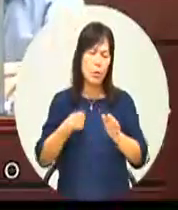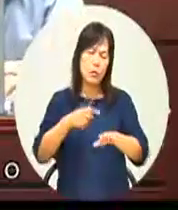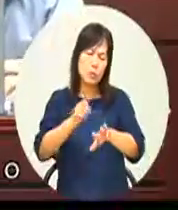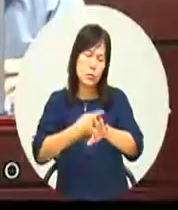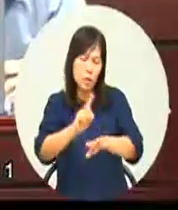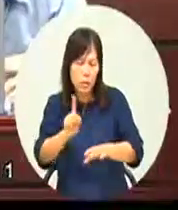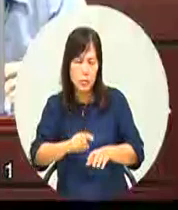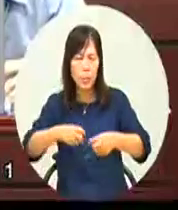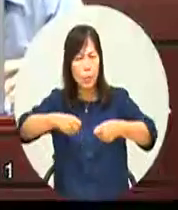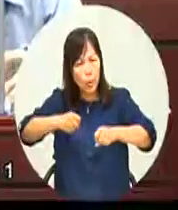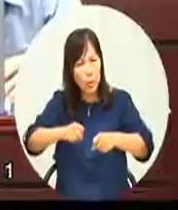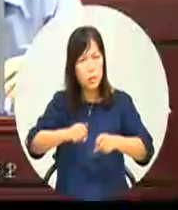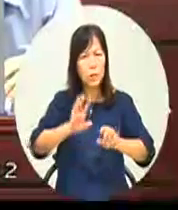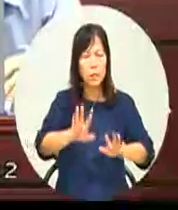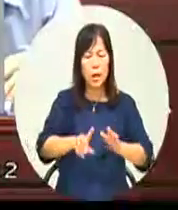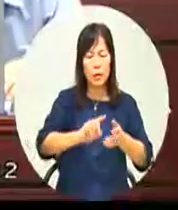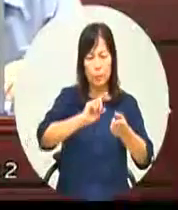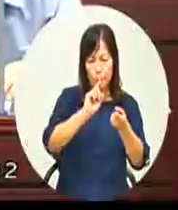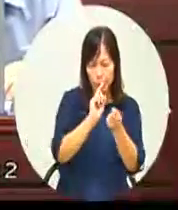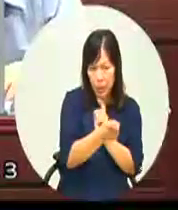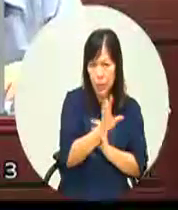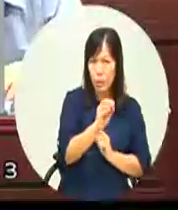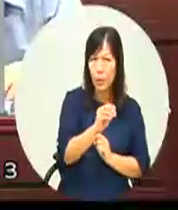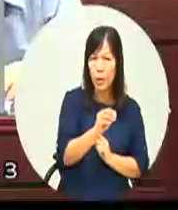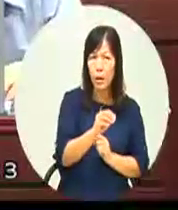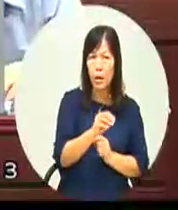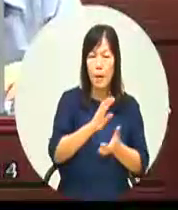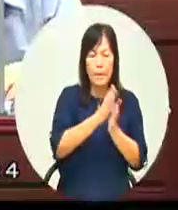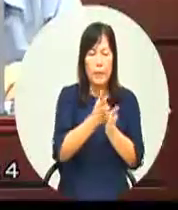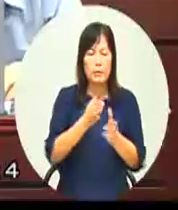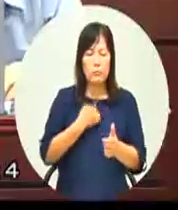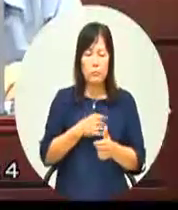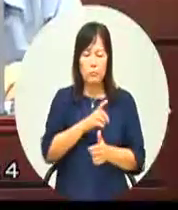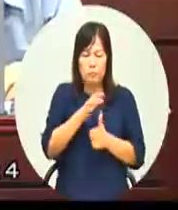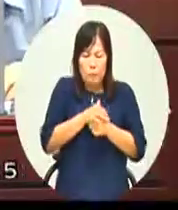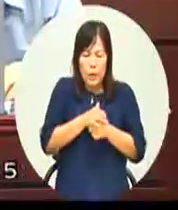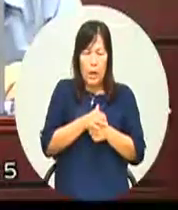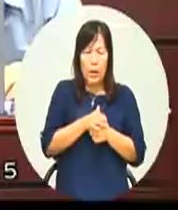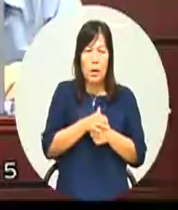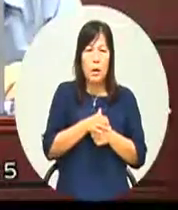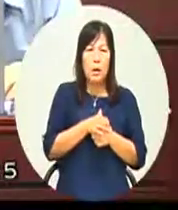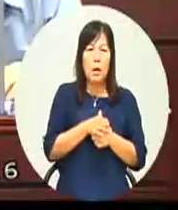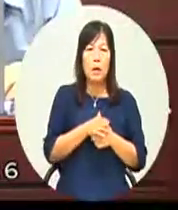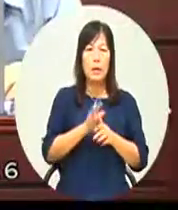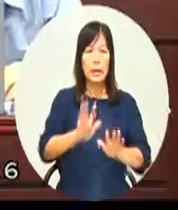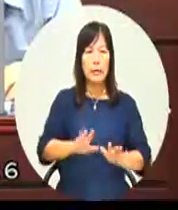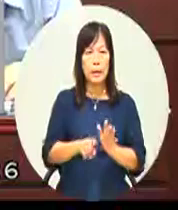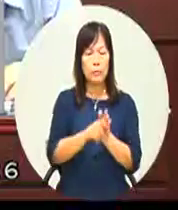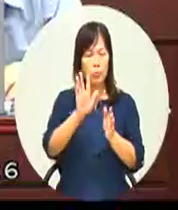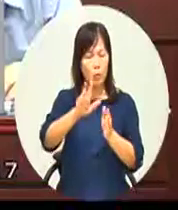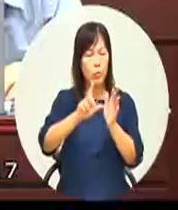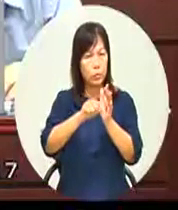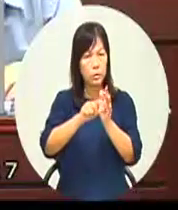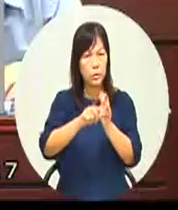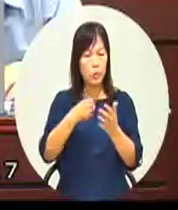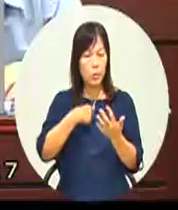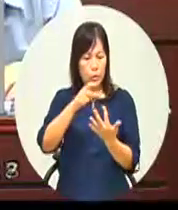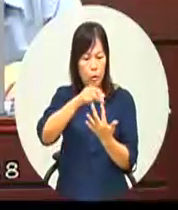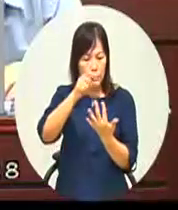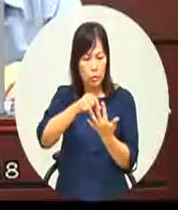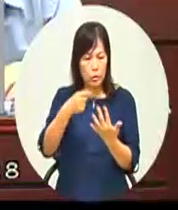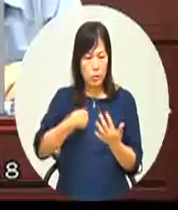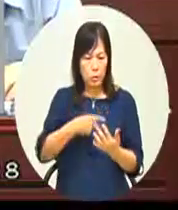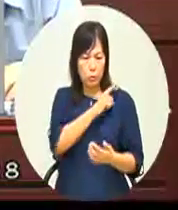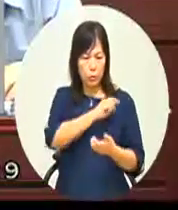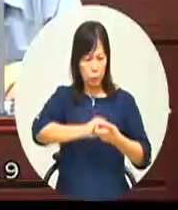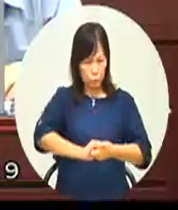用，所以说老实话，我们是被它绑架了。那现在我们可以有机会把这个选择权拿到我们手